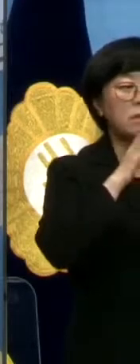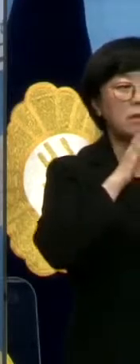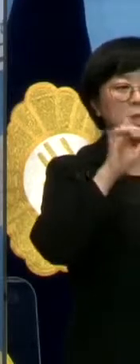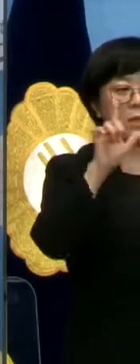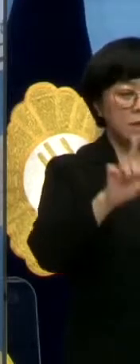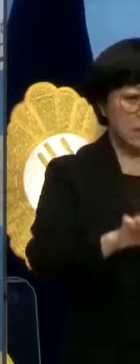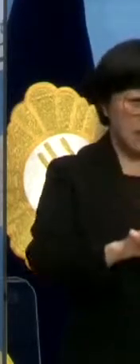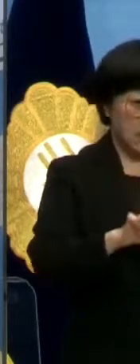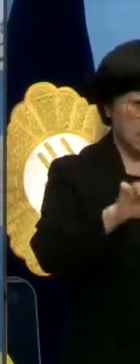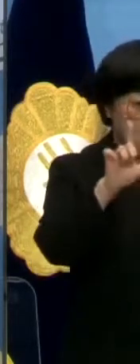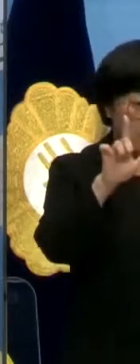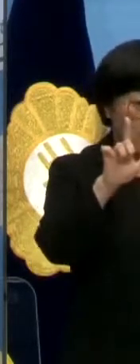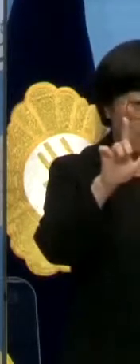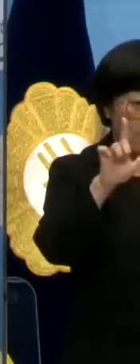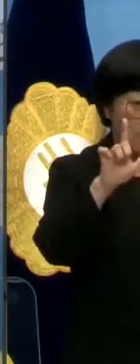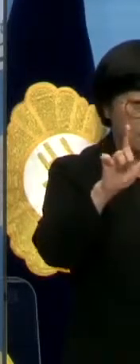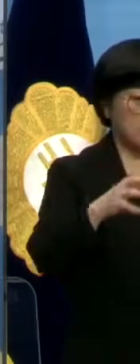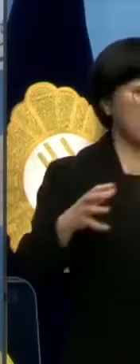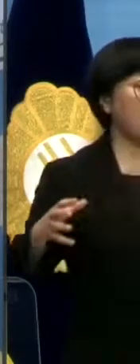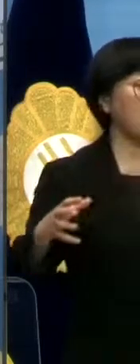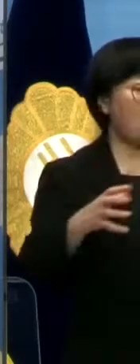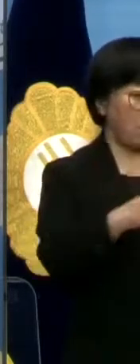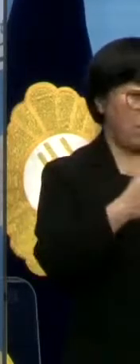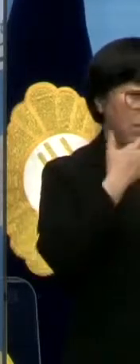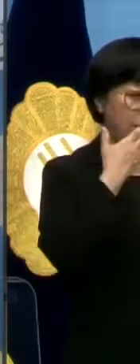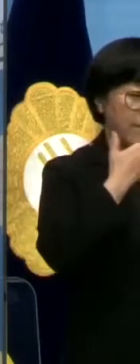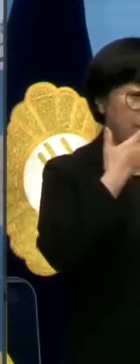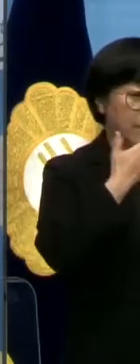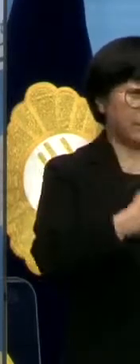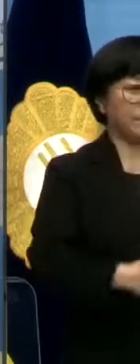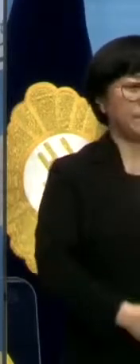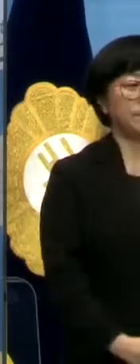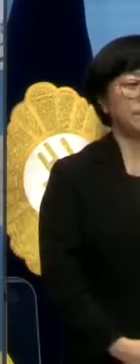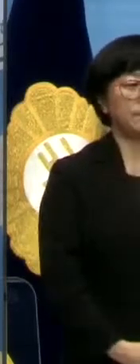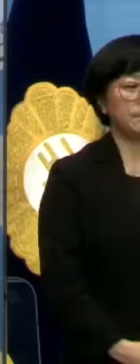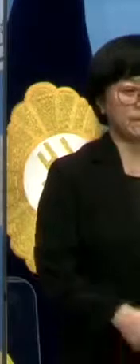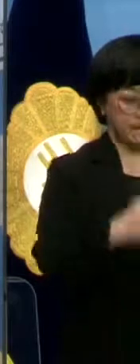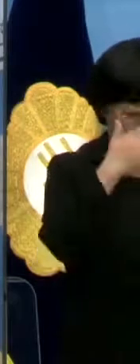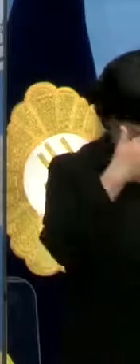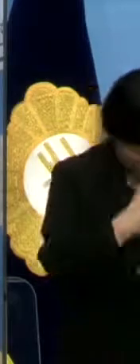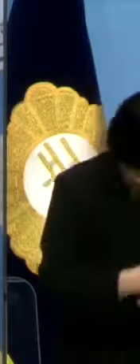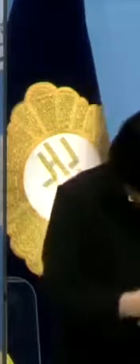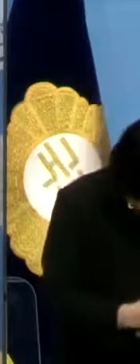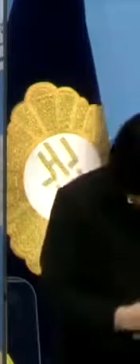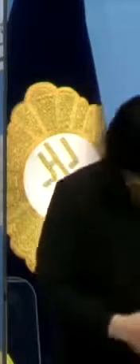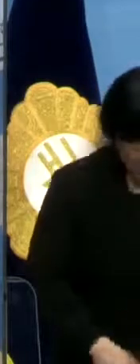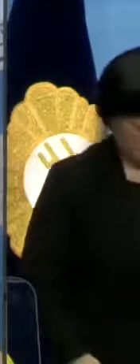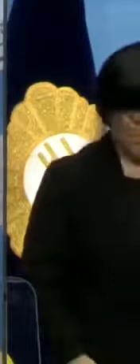자세라면 초당적 협력을 할 것입니다. 감사합니다.